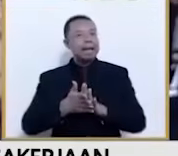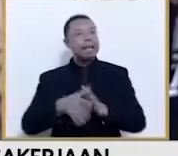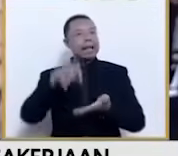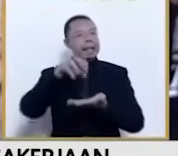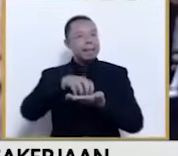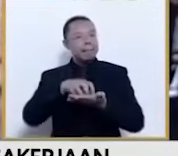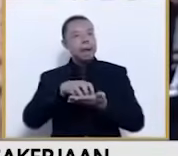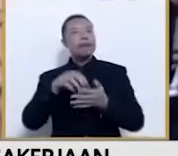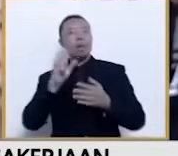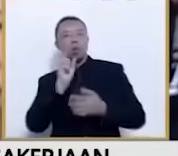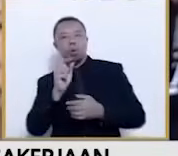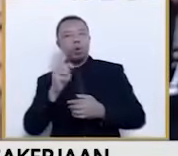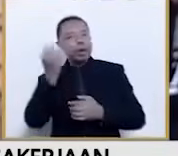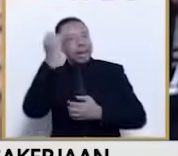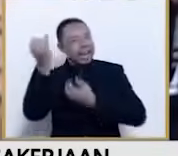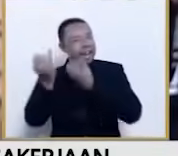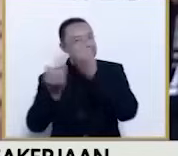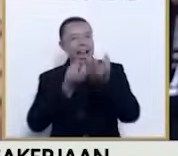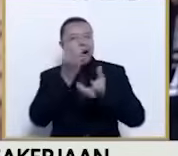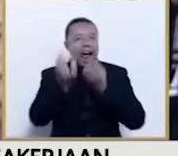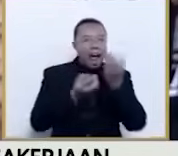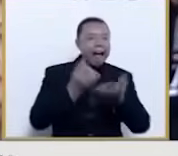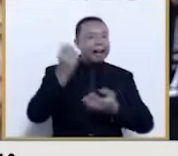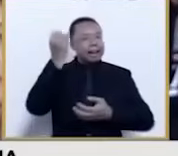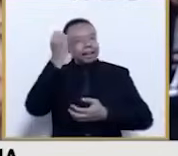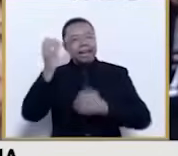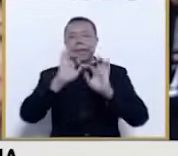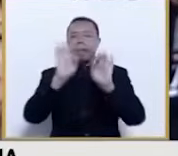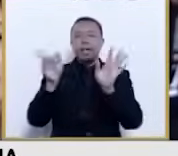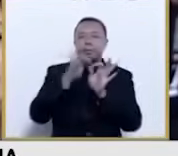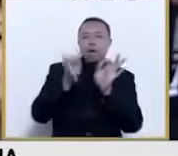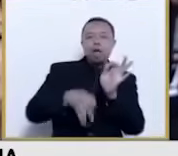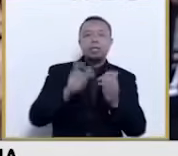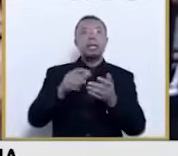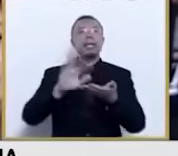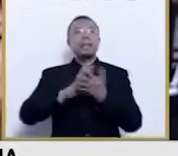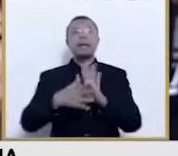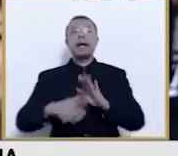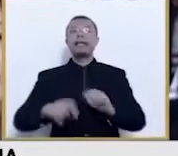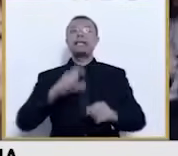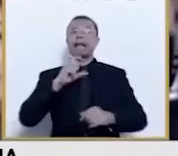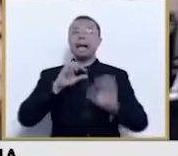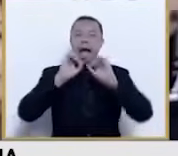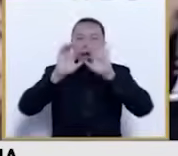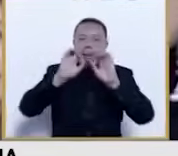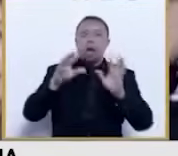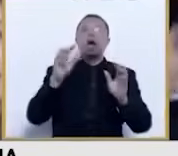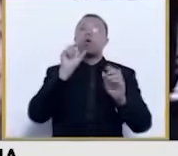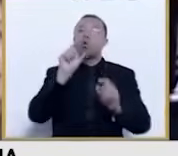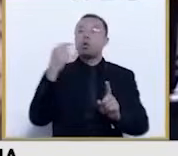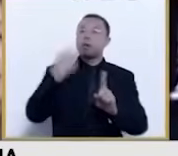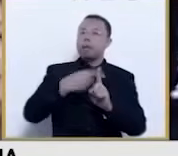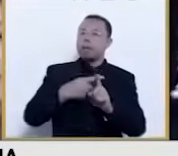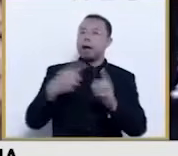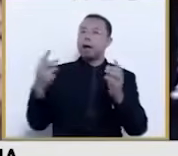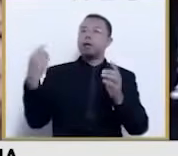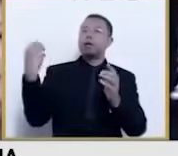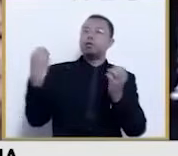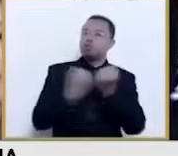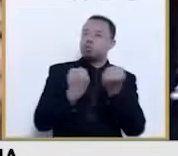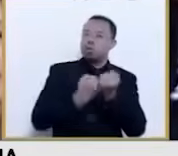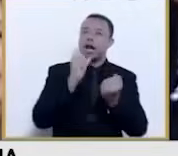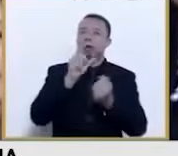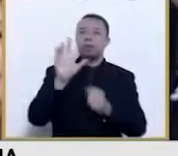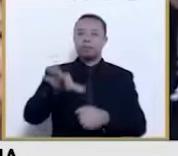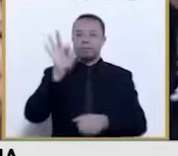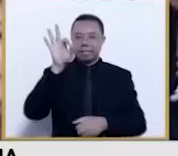adu ide, adu gagasan, dan tentu saja menjadi sarana kampanye yang bertujuan untuk menambahkan referensi bagi